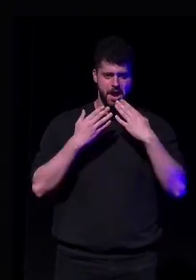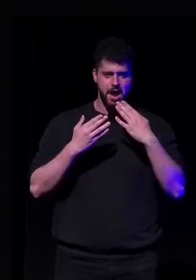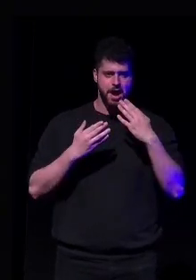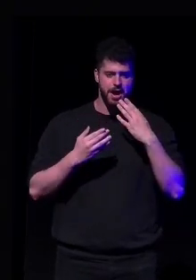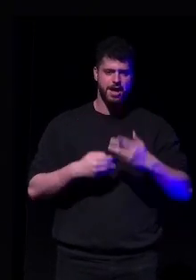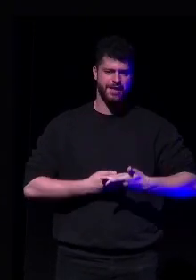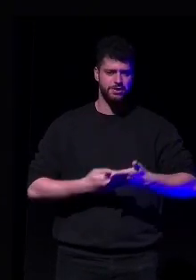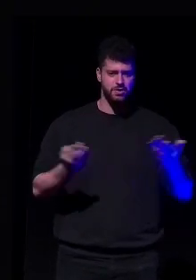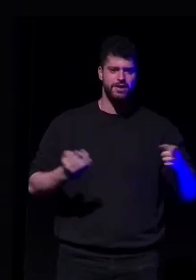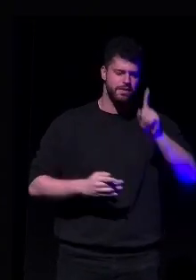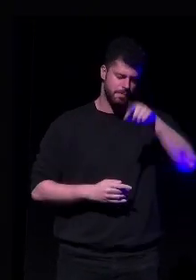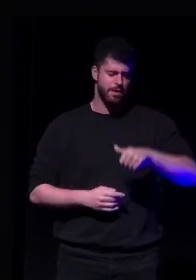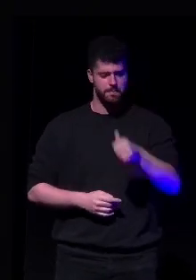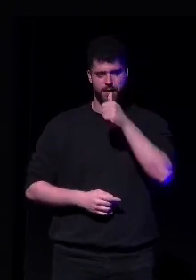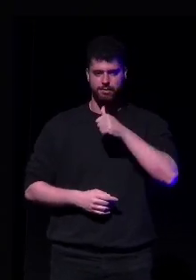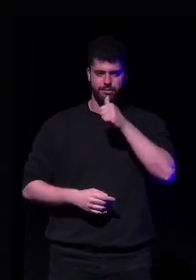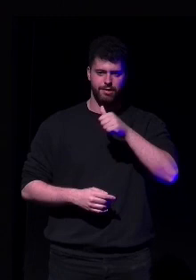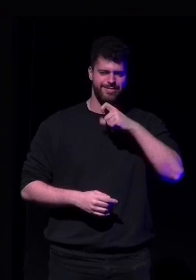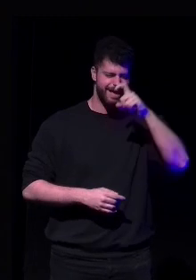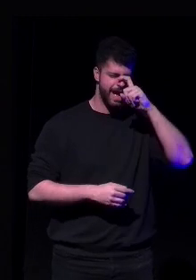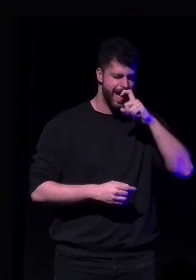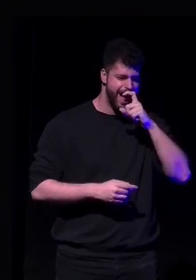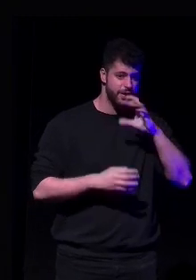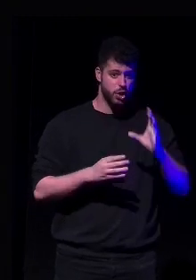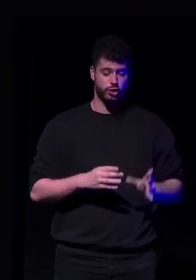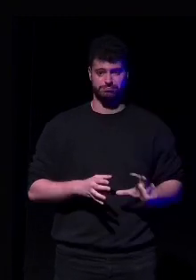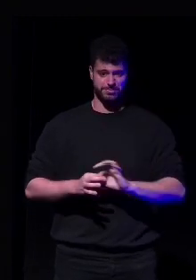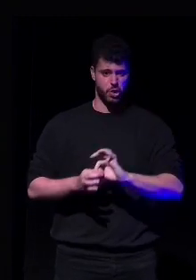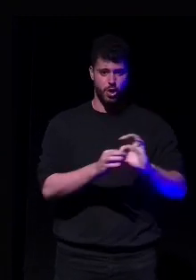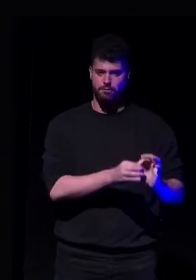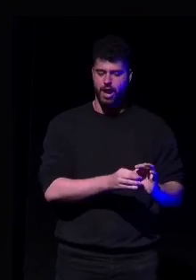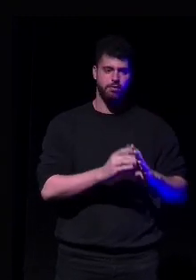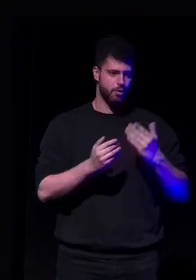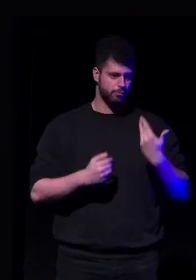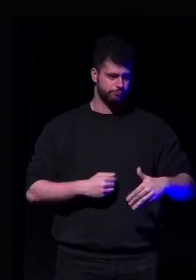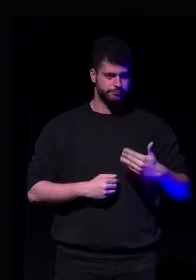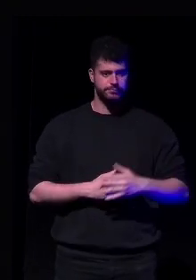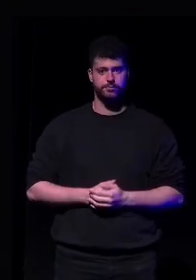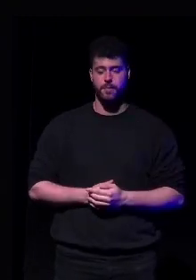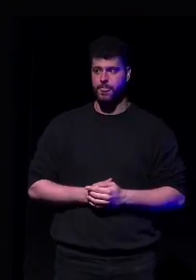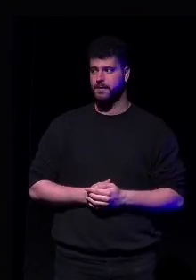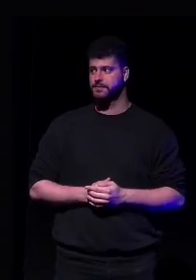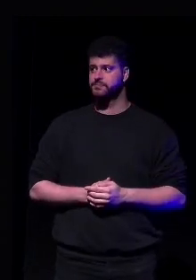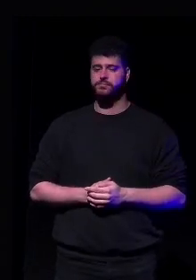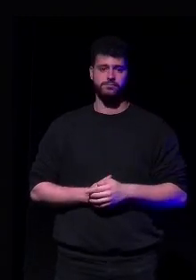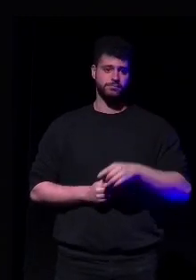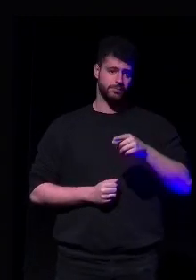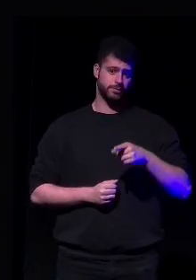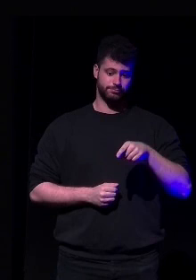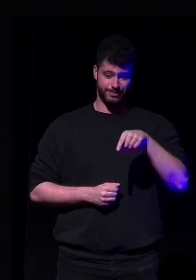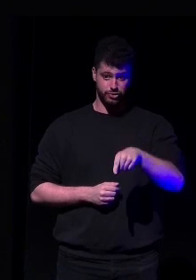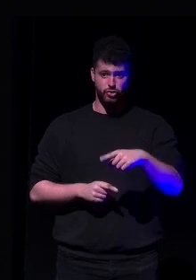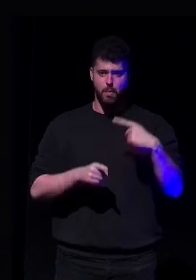confiança i per la paciència també. Són molts anys de col·laboració i per nosaltres, doncs, en aquest sentit, haver produït un